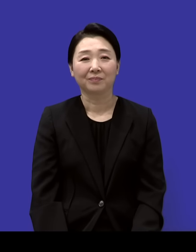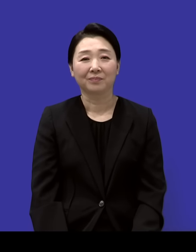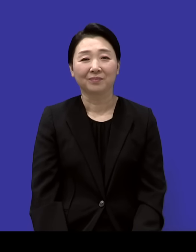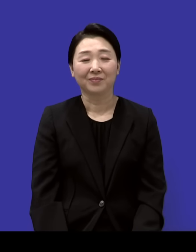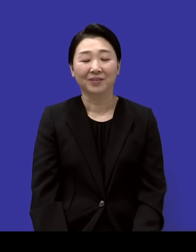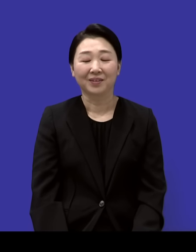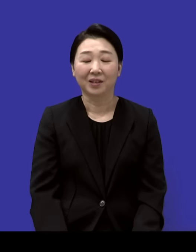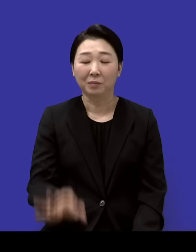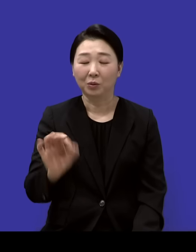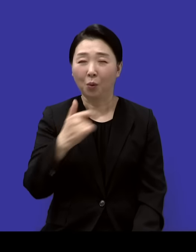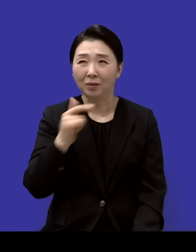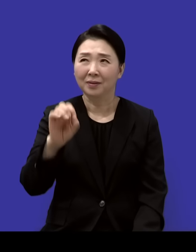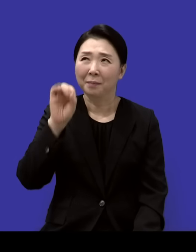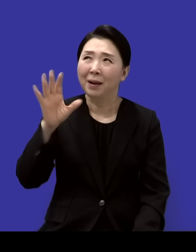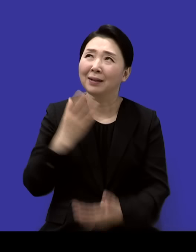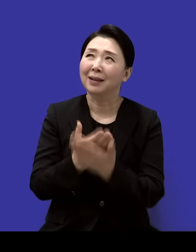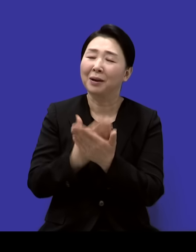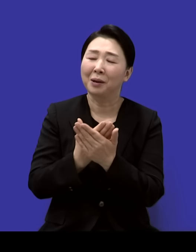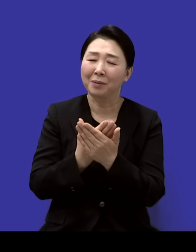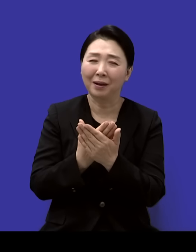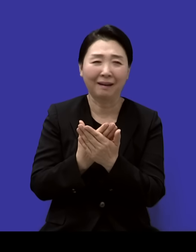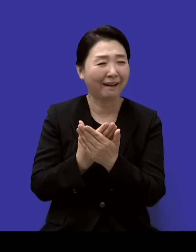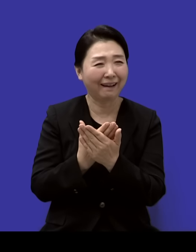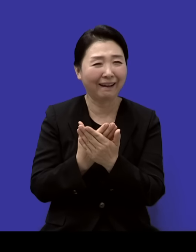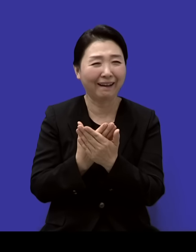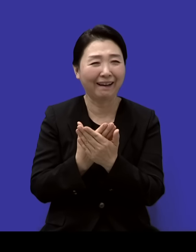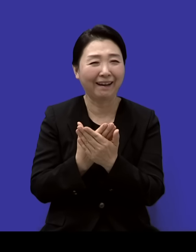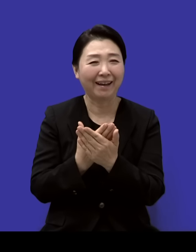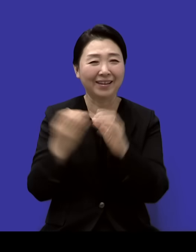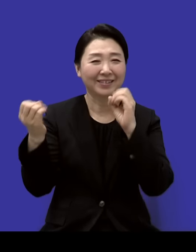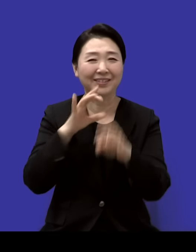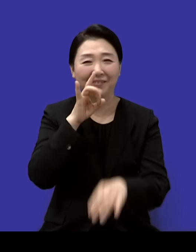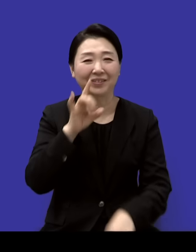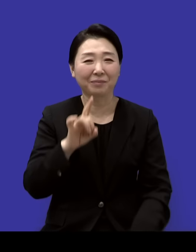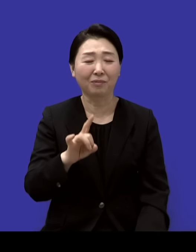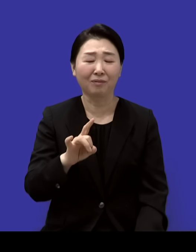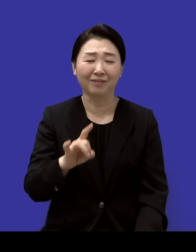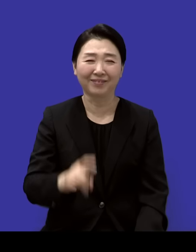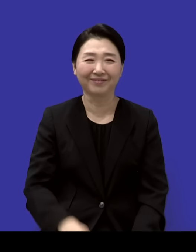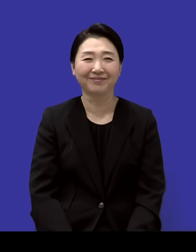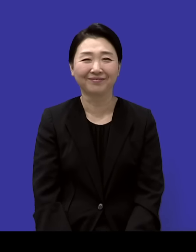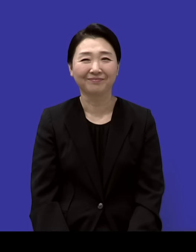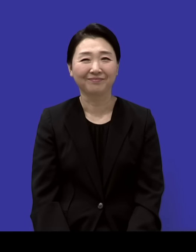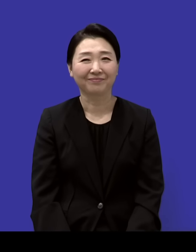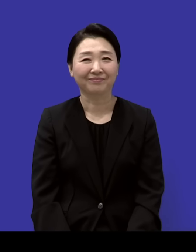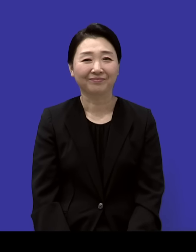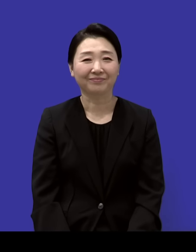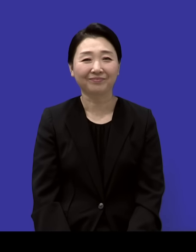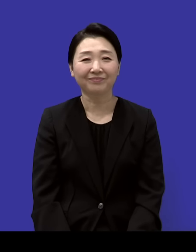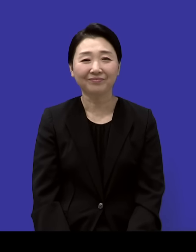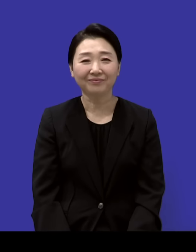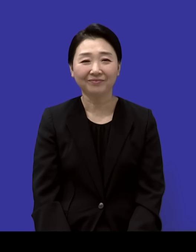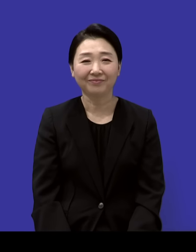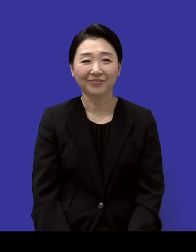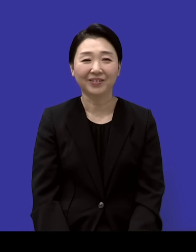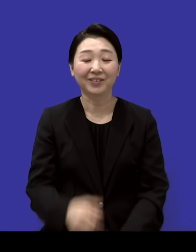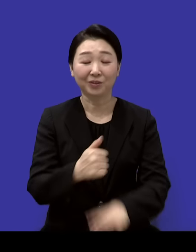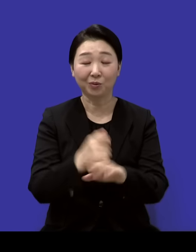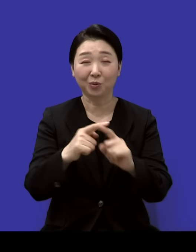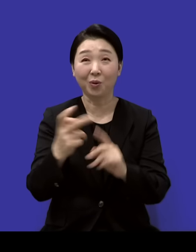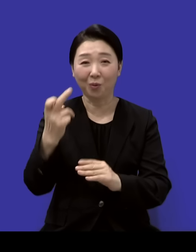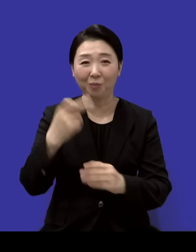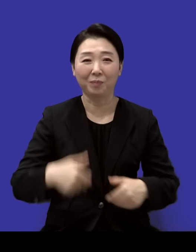됐을지도 몰라요. 네? 아 그래도 한번. 그때부터 연락 두절. 아니 그렇게 되면 아니 말고 이렇게 한번 하시죠. 아 그러게요. 생각 못해. 그러니까 교회 오빠가 있어야 돼요.